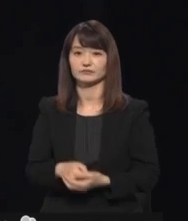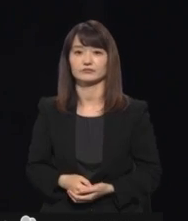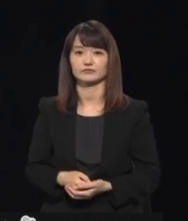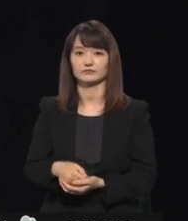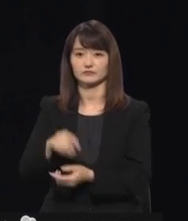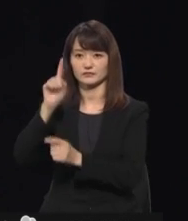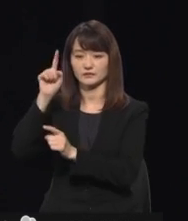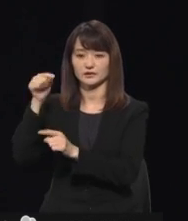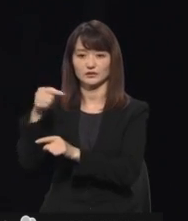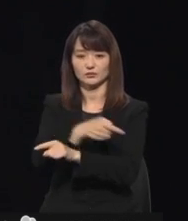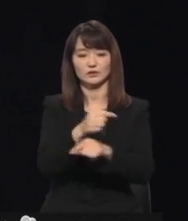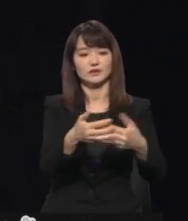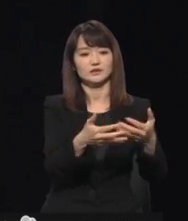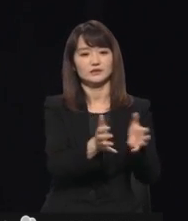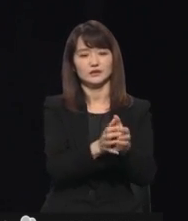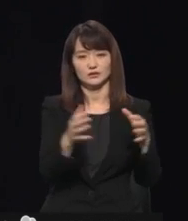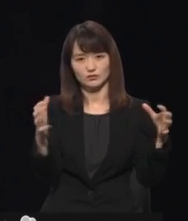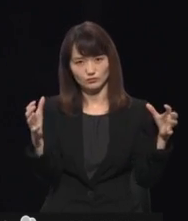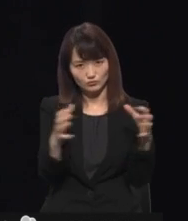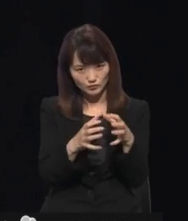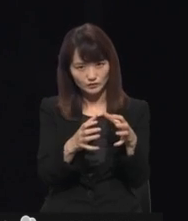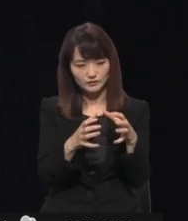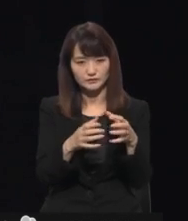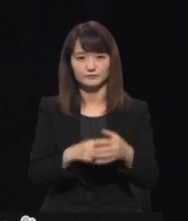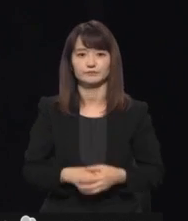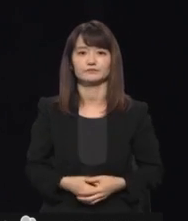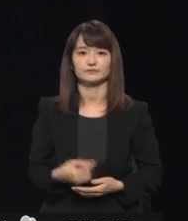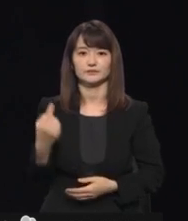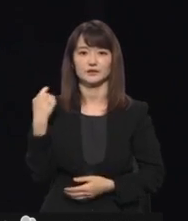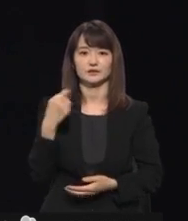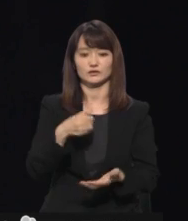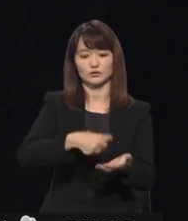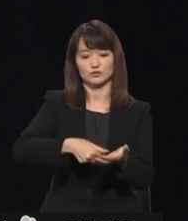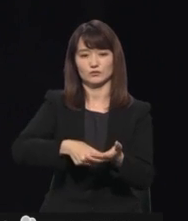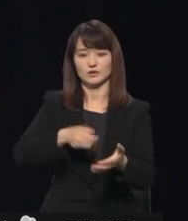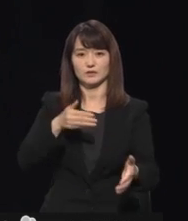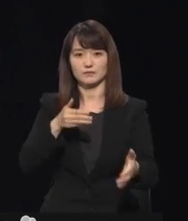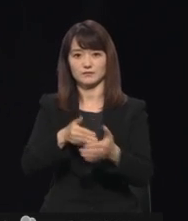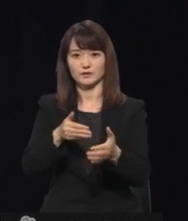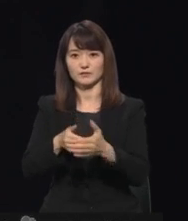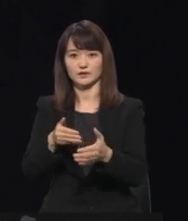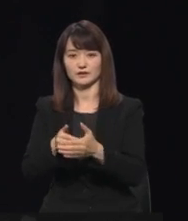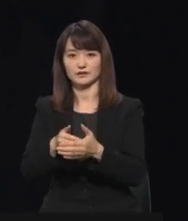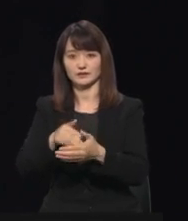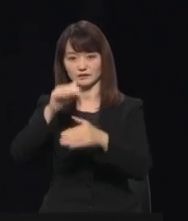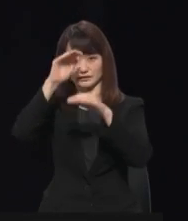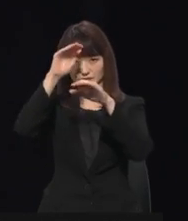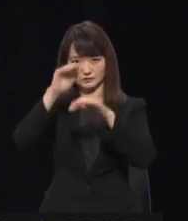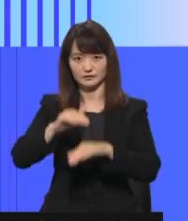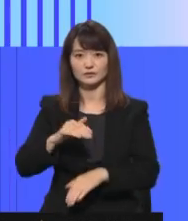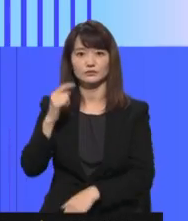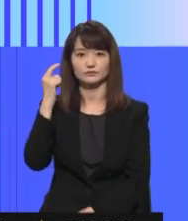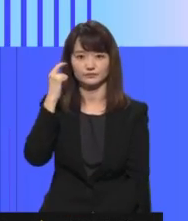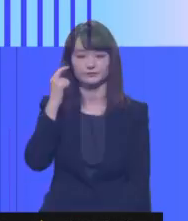뭉치는 것 아니냐 이런 해석이 따왔습니다 일단 어제 부결 됐을 때 신형 대변인의 말을 잠깐 들어보겠습니다